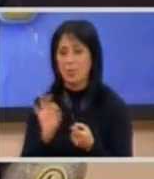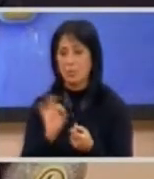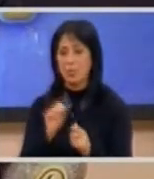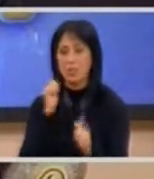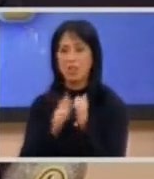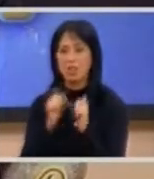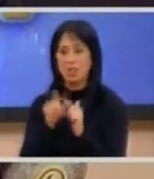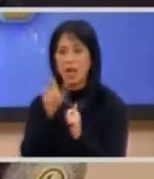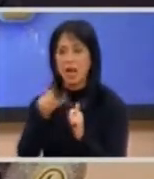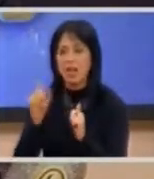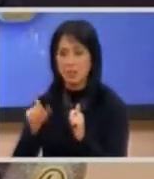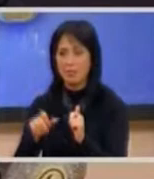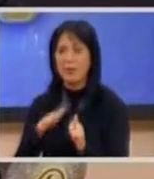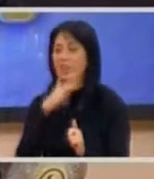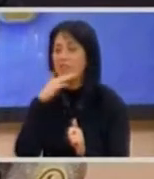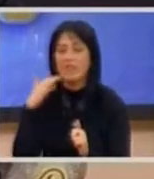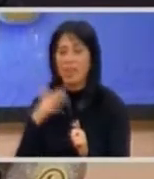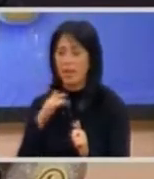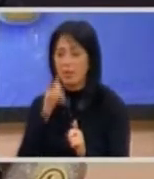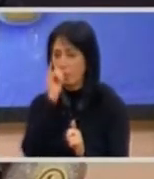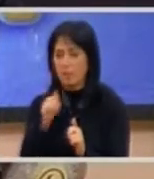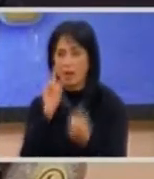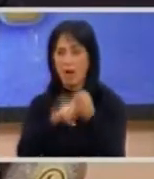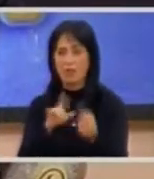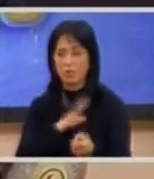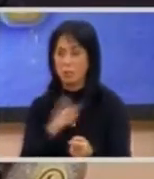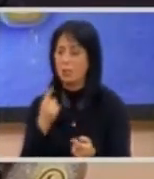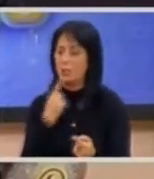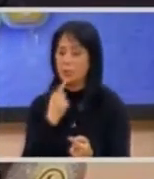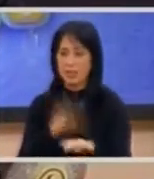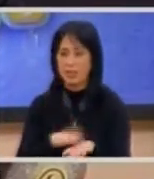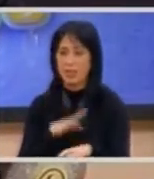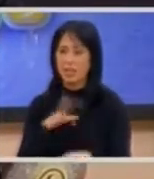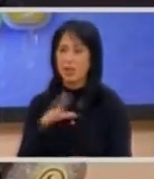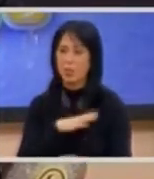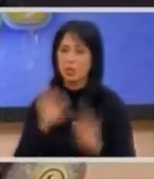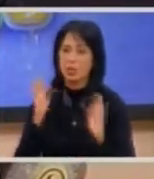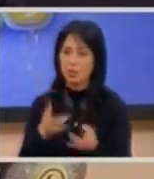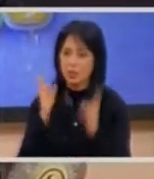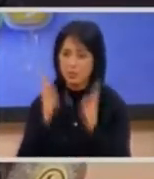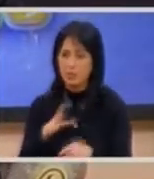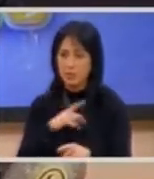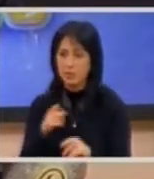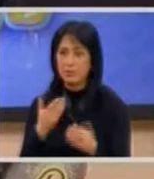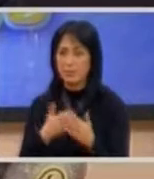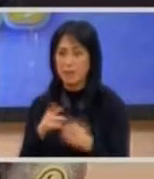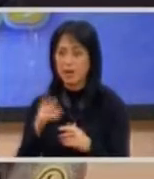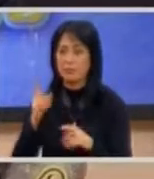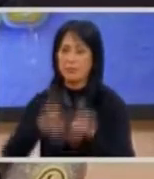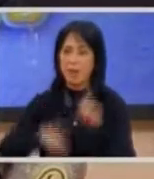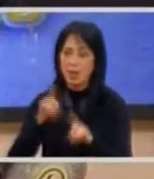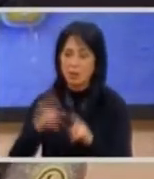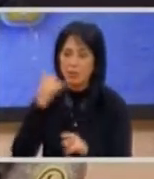ესეთი ადამიანები ვერ გვიკავშირდებოდნენ და იყო ესეთი შემთხვევები, რომ მისი მათი ახლობლები რეკავდნენ,